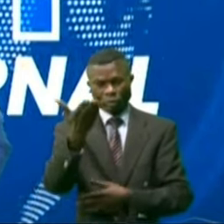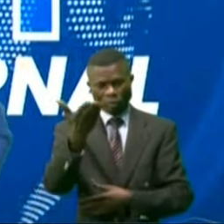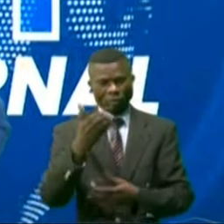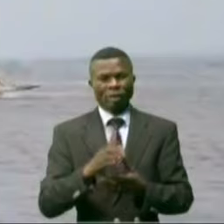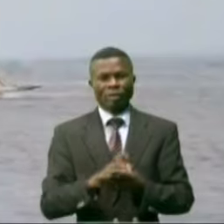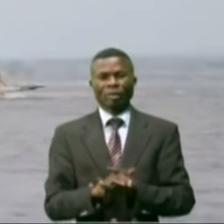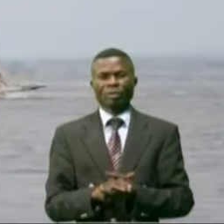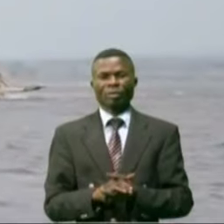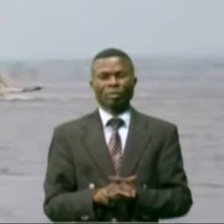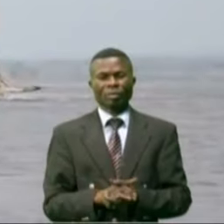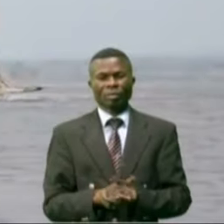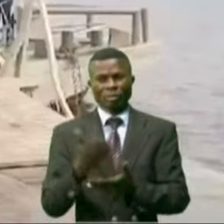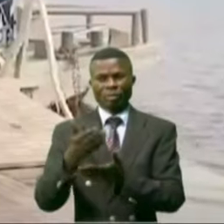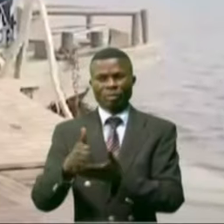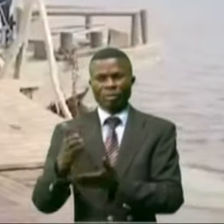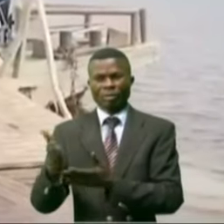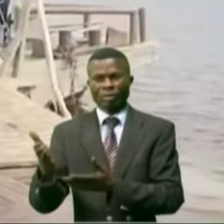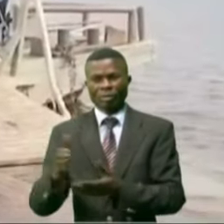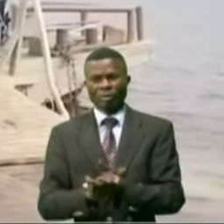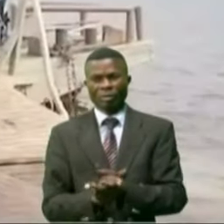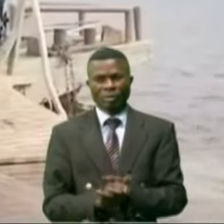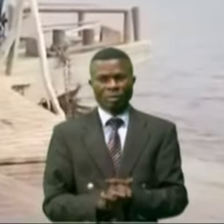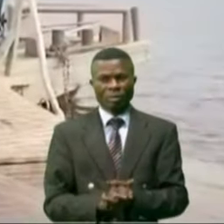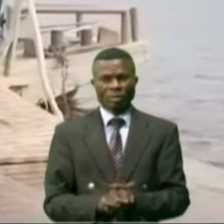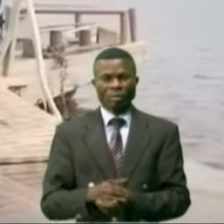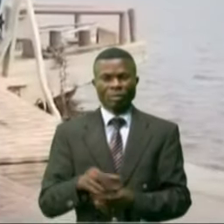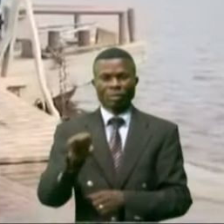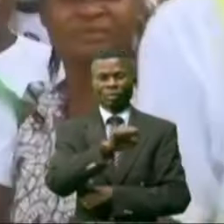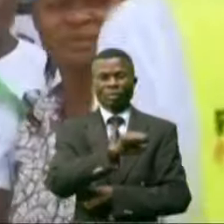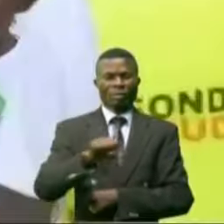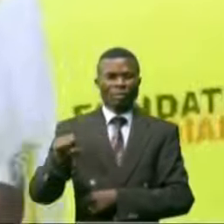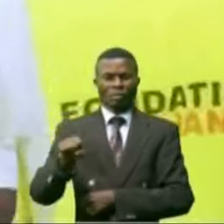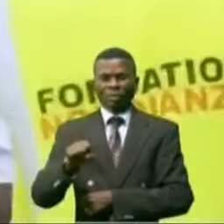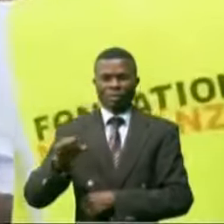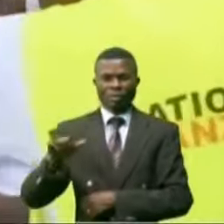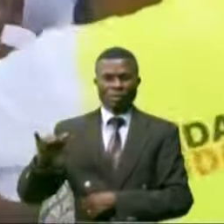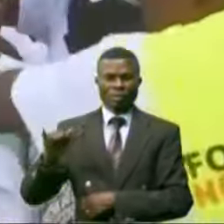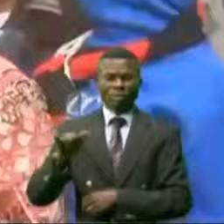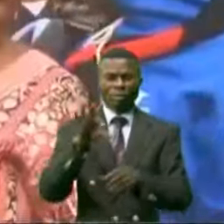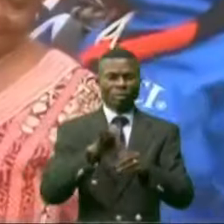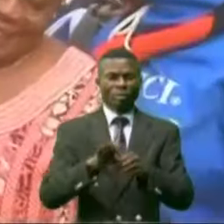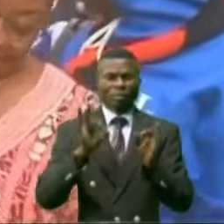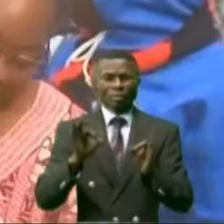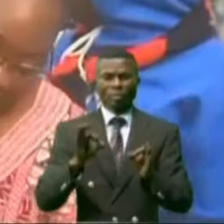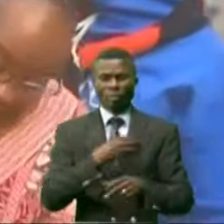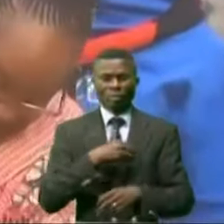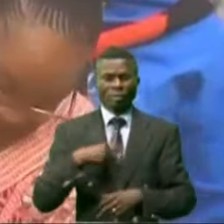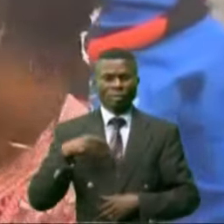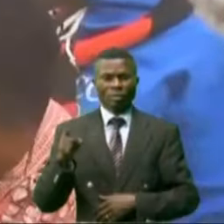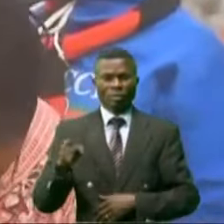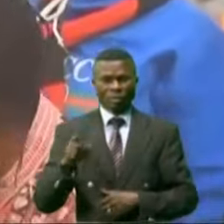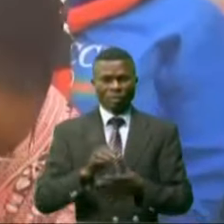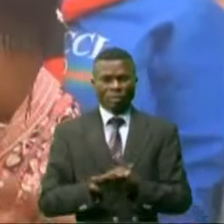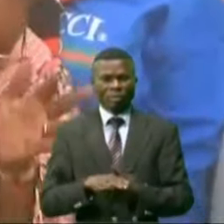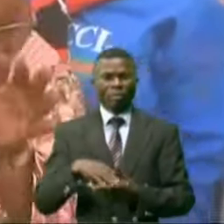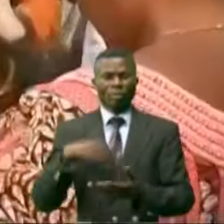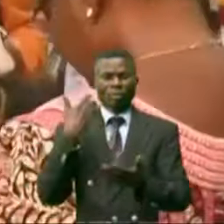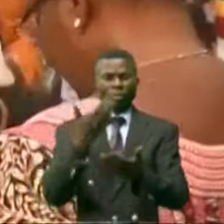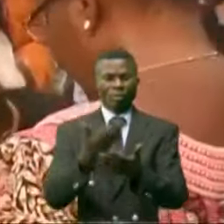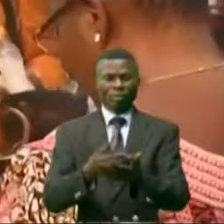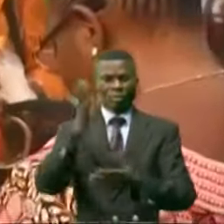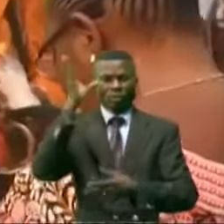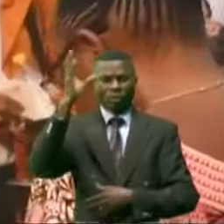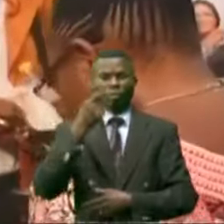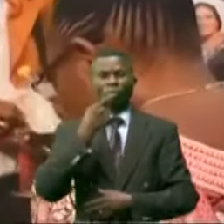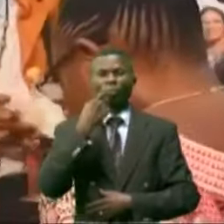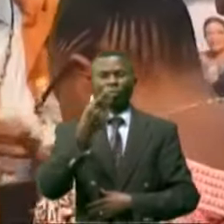Matundu. C'est pour exprimer sa gratitude à ses nombreux électeurs que Mme Nefertiti Goudianza est rentrée aux sources pour